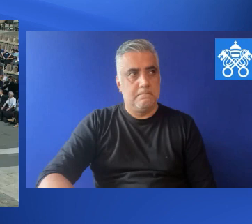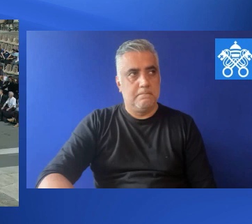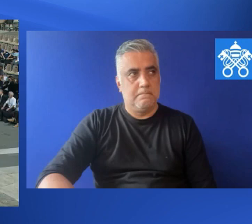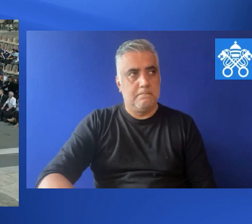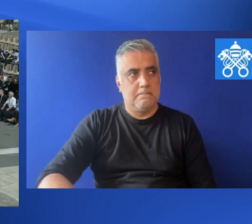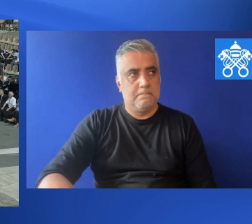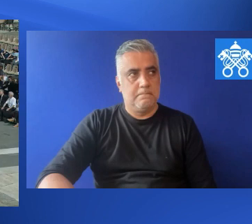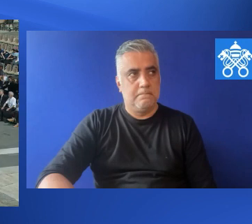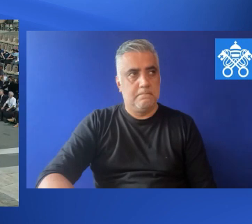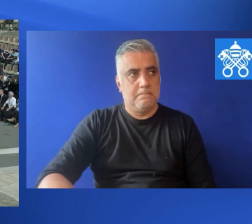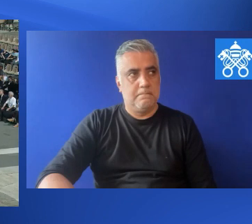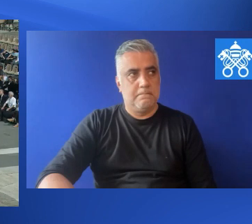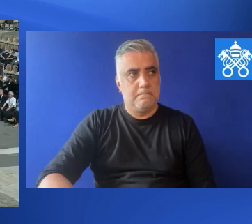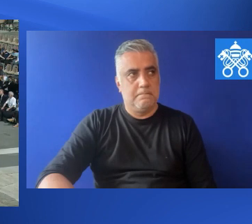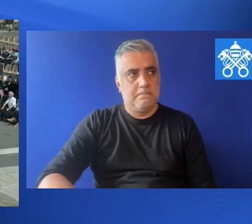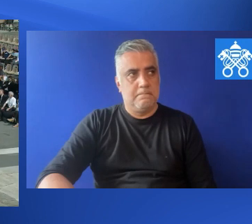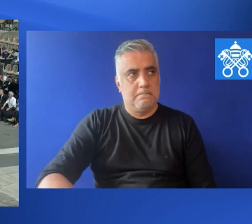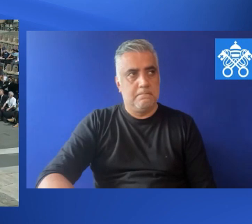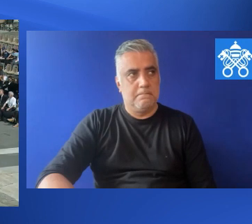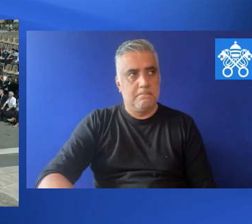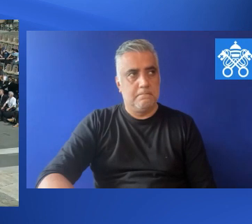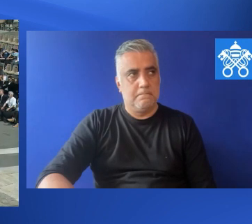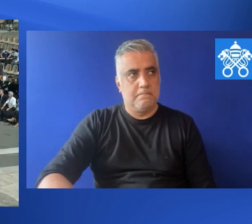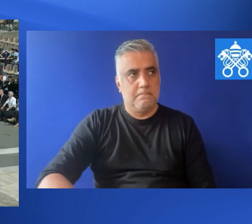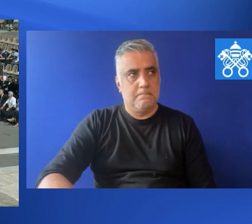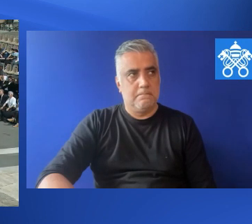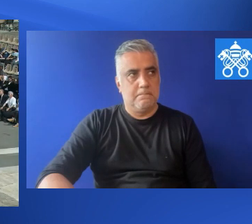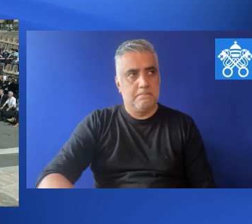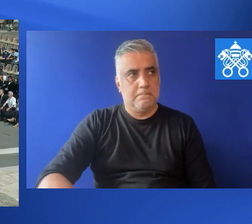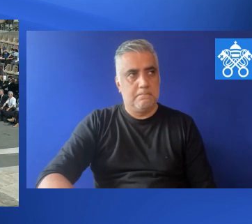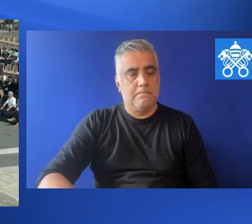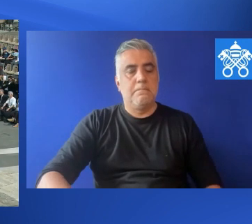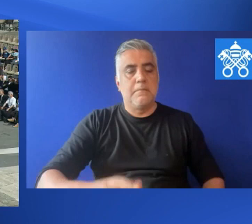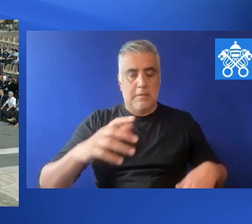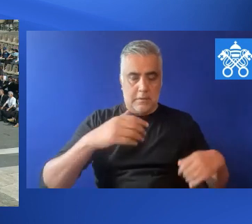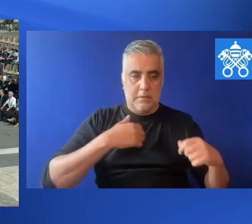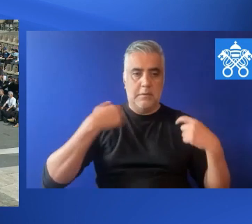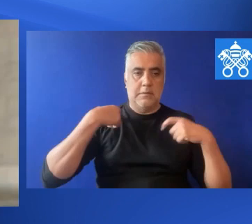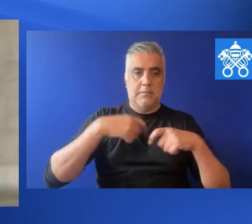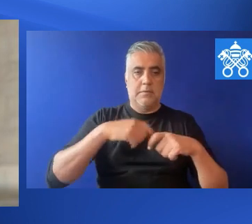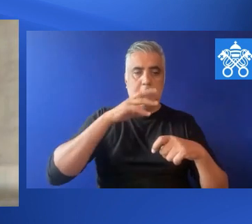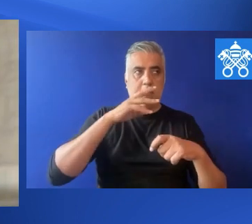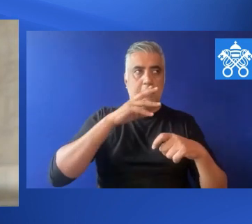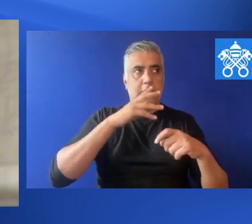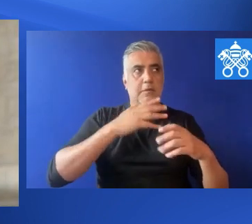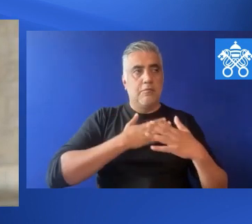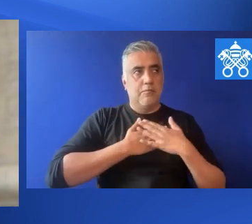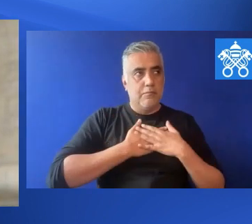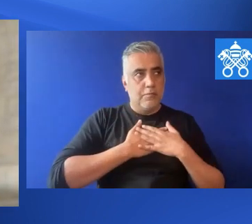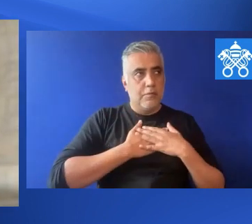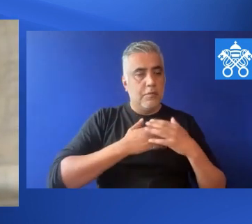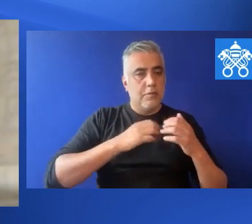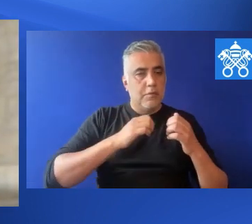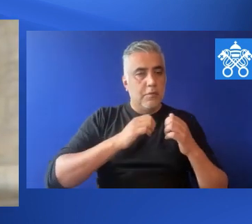Santo Padre, los visitantes y peregrinos de lengua española que participan en esta audiencia desean